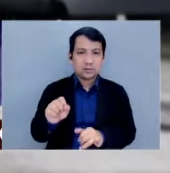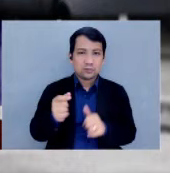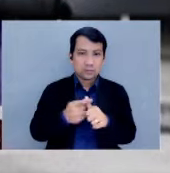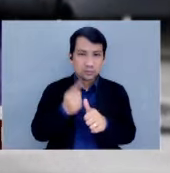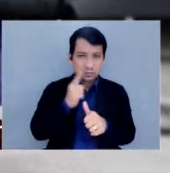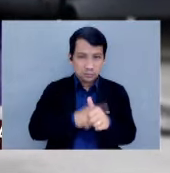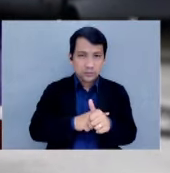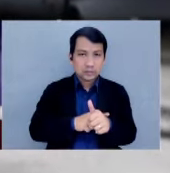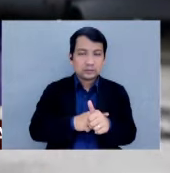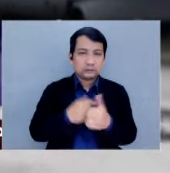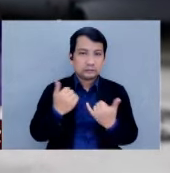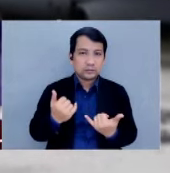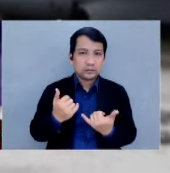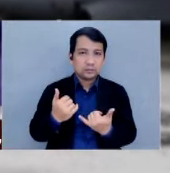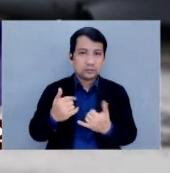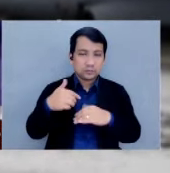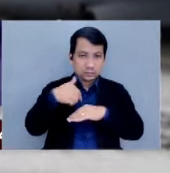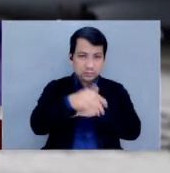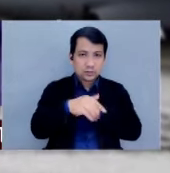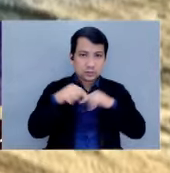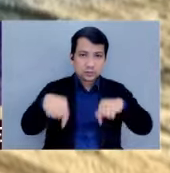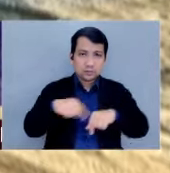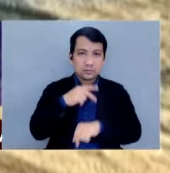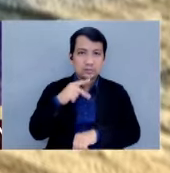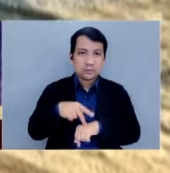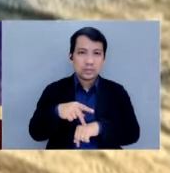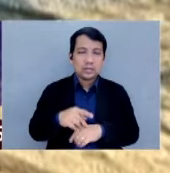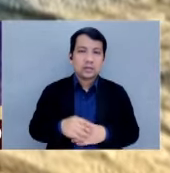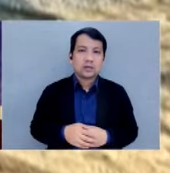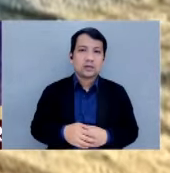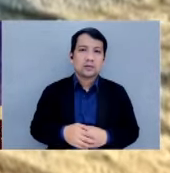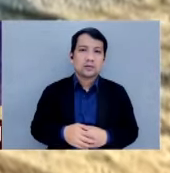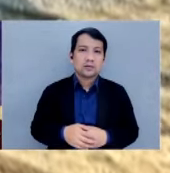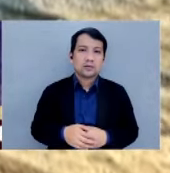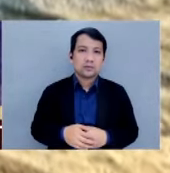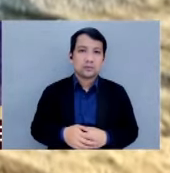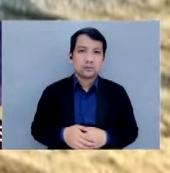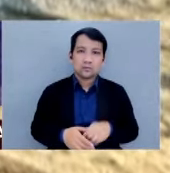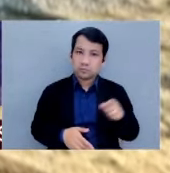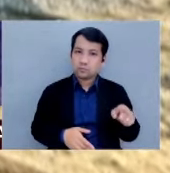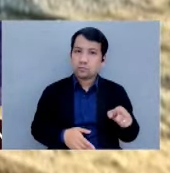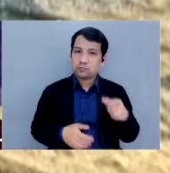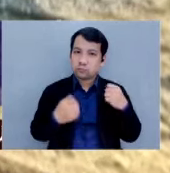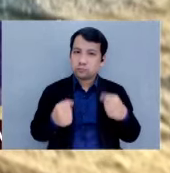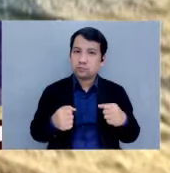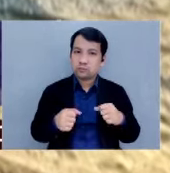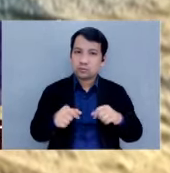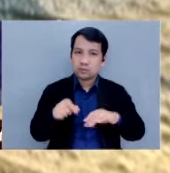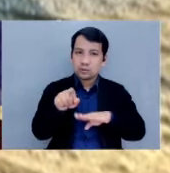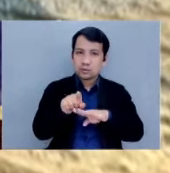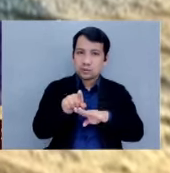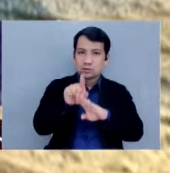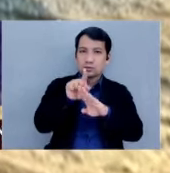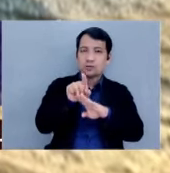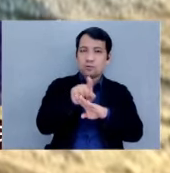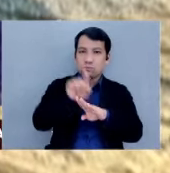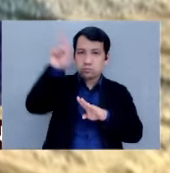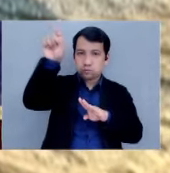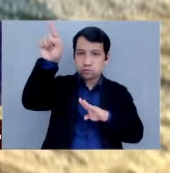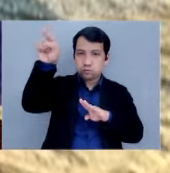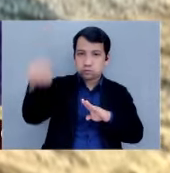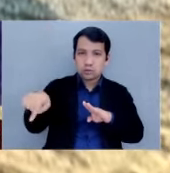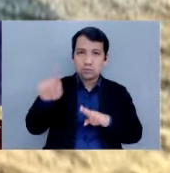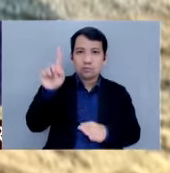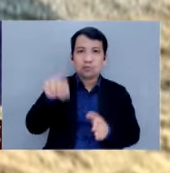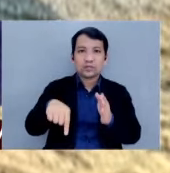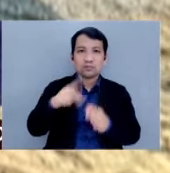pagkakataon, ide-deploy yan dito sa Pilipinas. Pangmalakasan ito dahil kaya nitong umasinta ng target kahit pa 1,000 kilometro ang